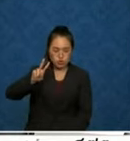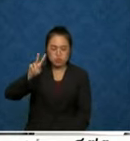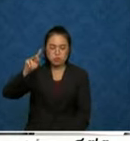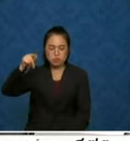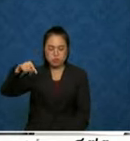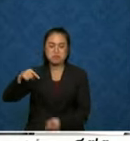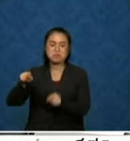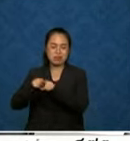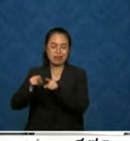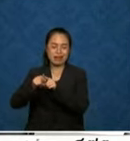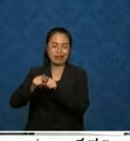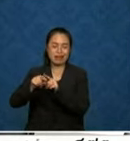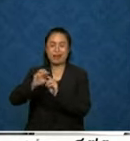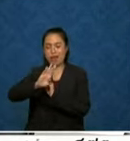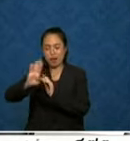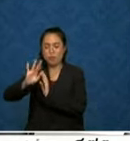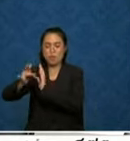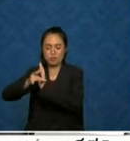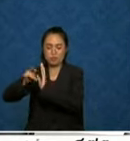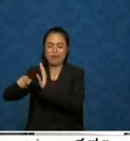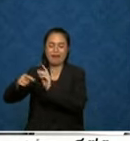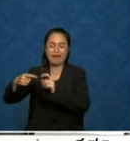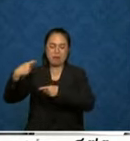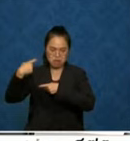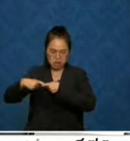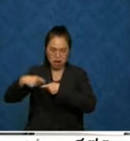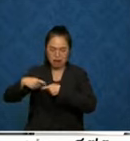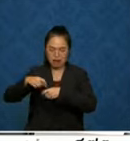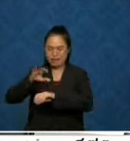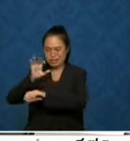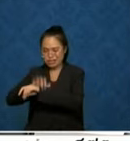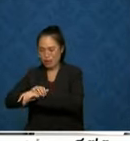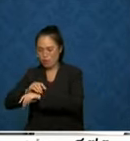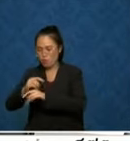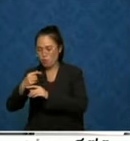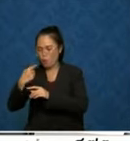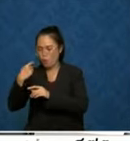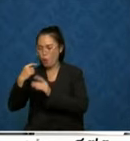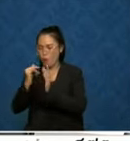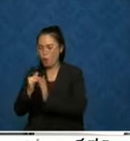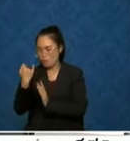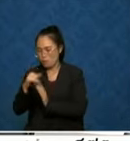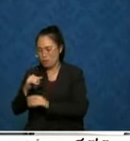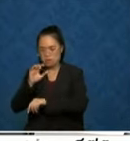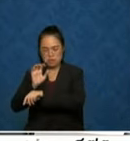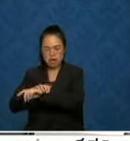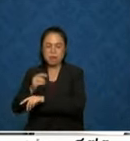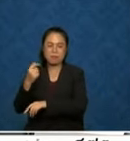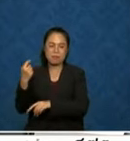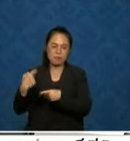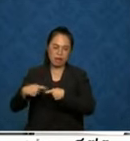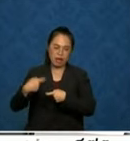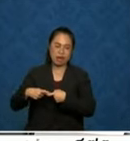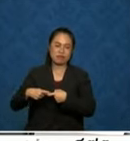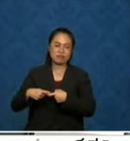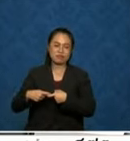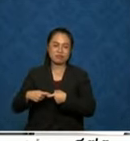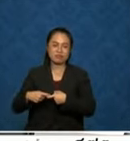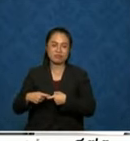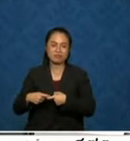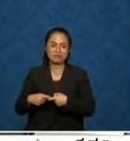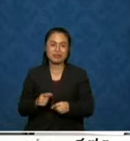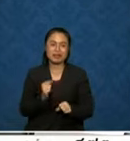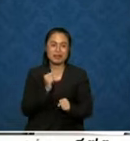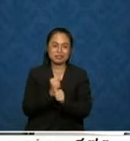นอยู่ว่าติดตามได้ค่อนข้างยากแล้วก็ค่อนข้างรวดเร็วเกินไปในการที่จะท